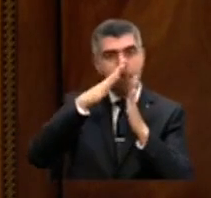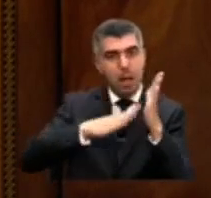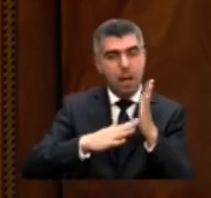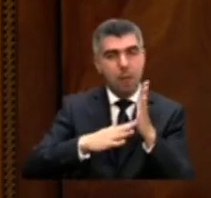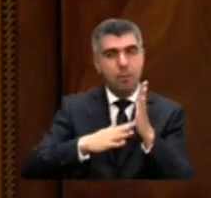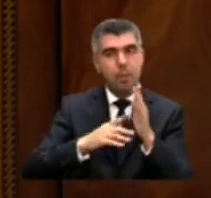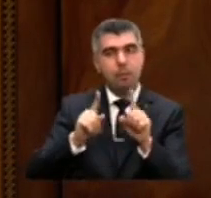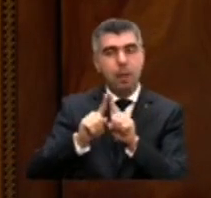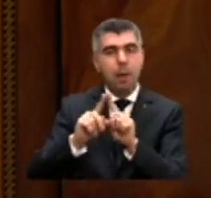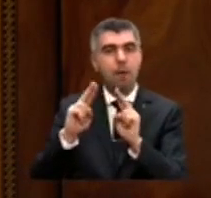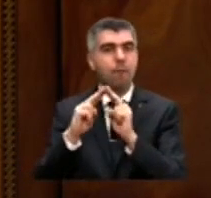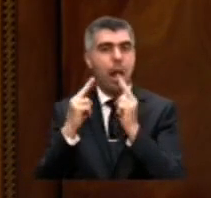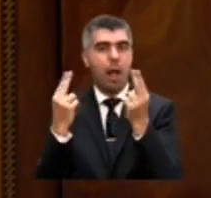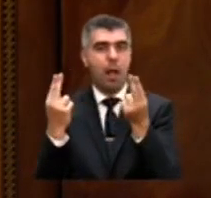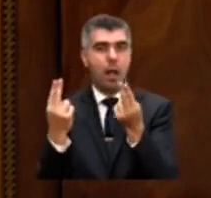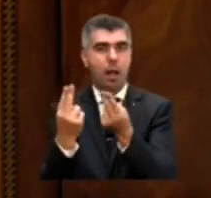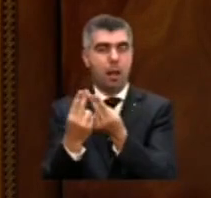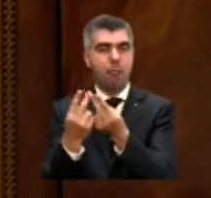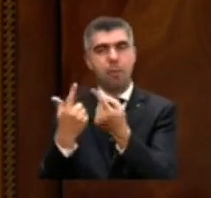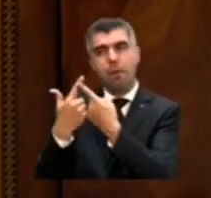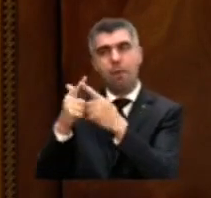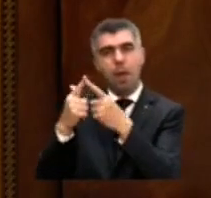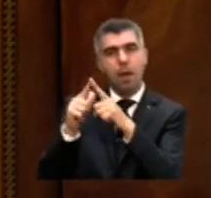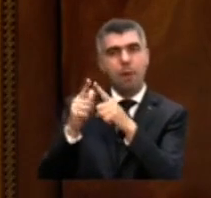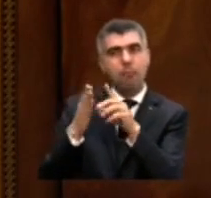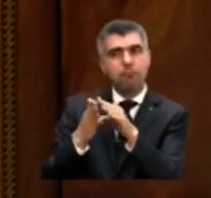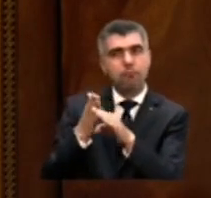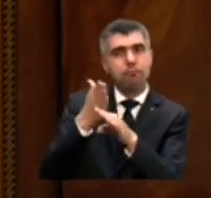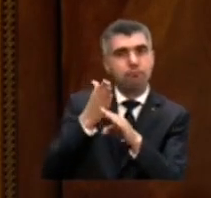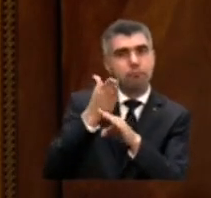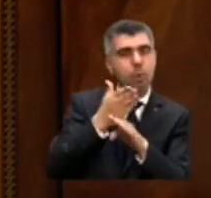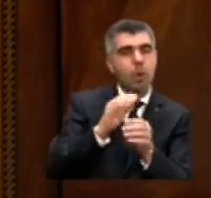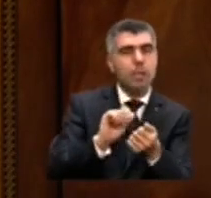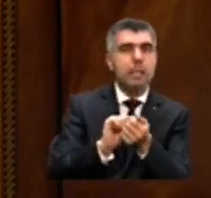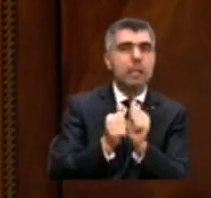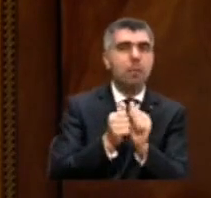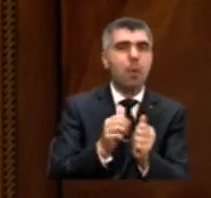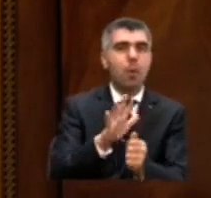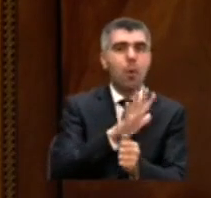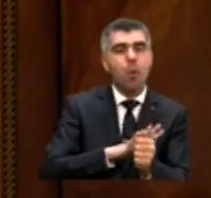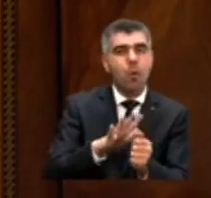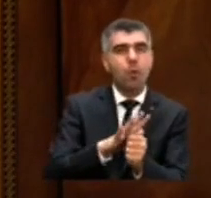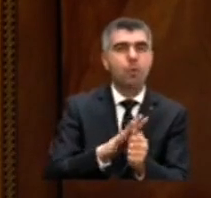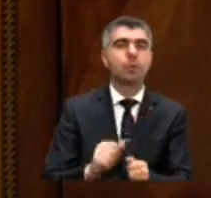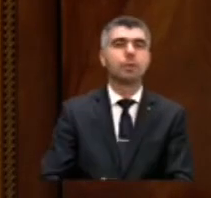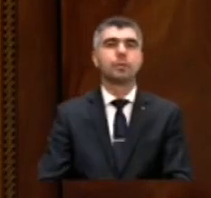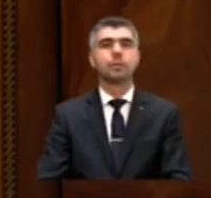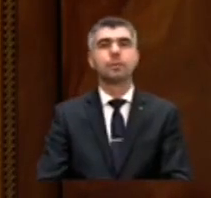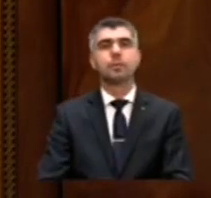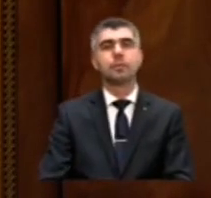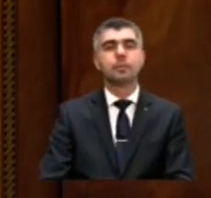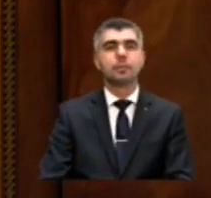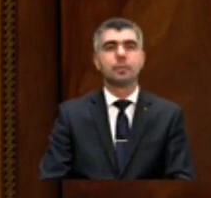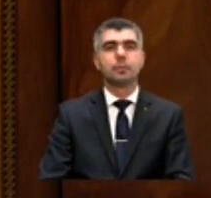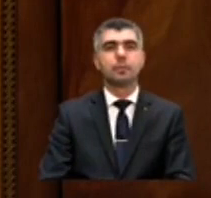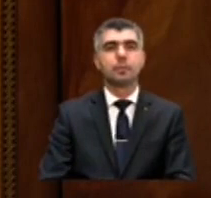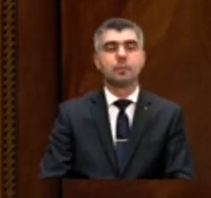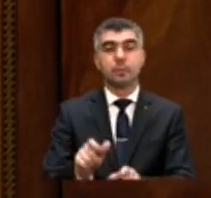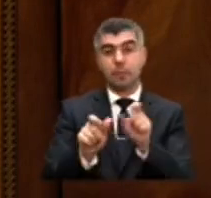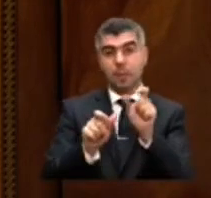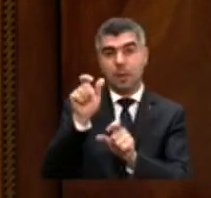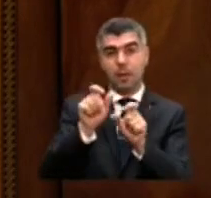الجهوي والدولي في مختلف التظاهرات الرياضية الفردية والجماعية. سادة